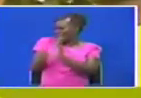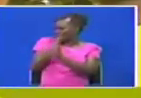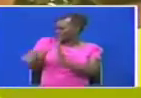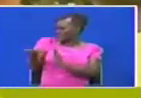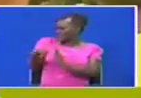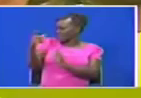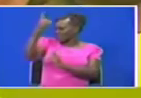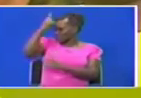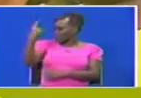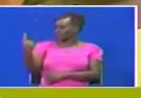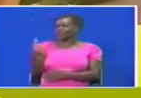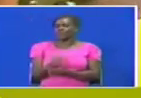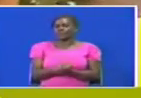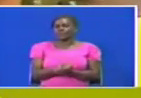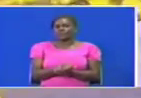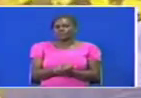kushamiri?